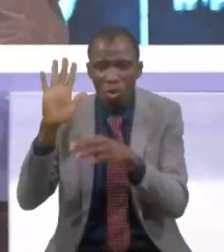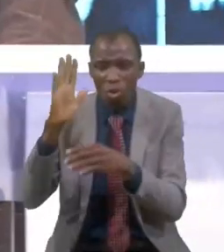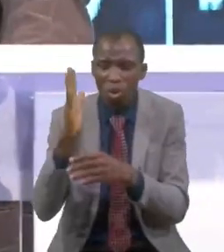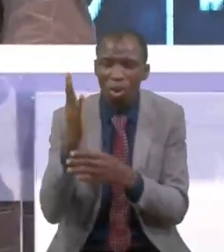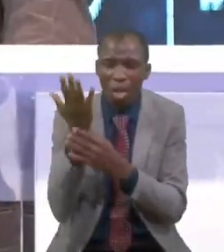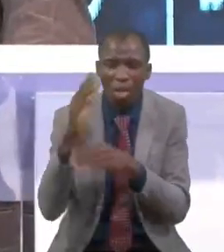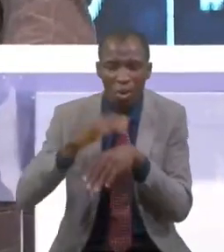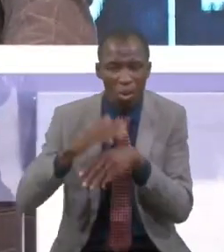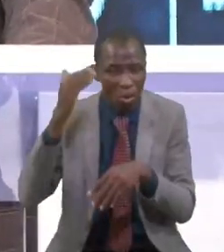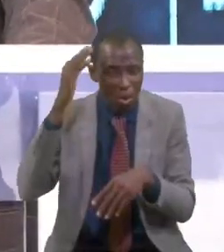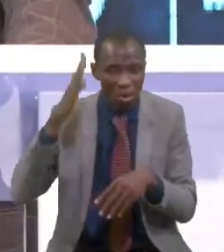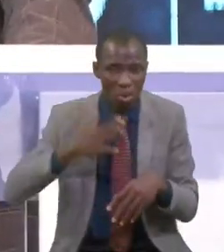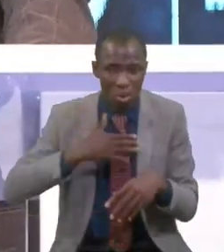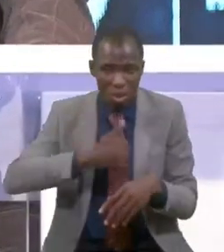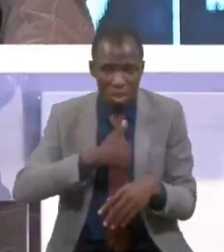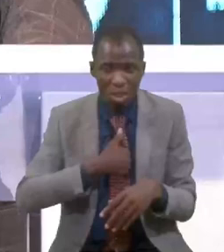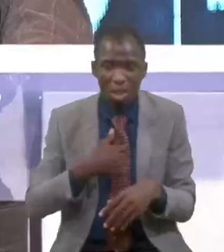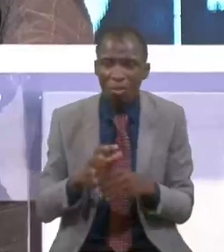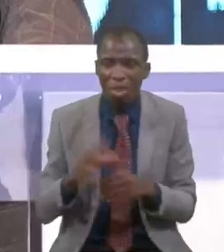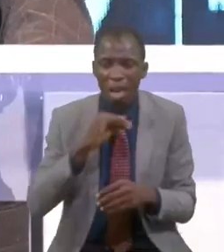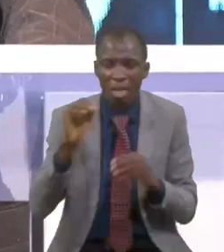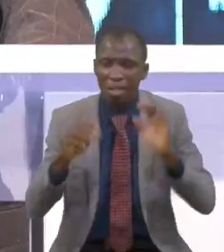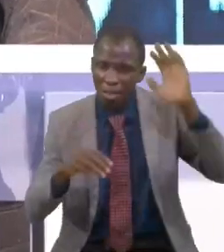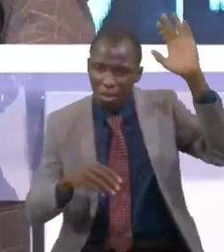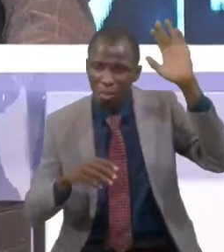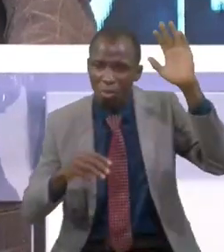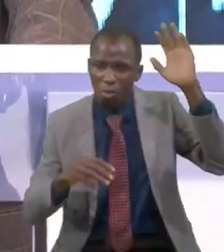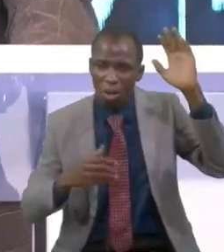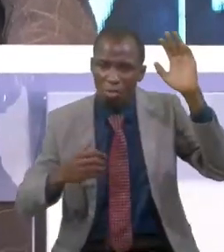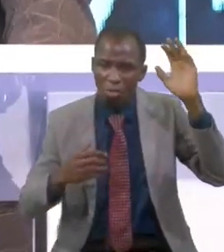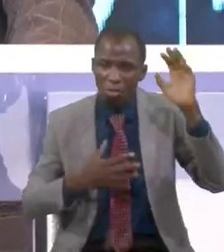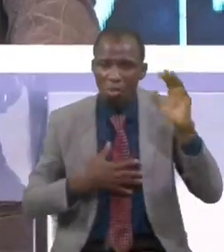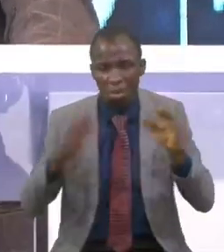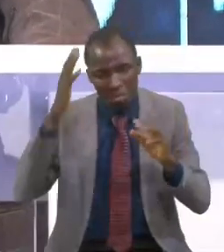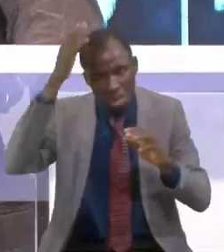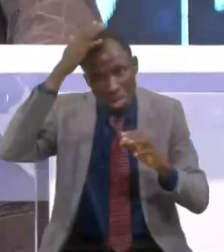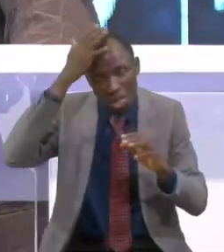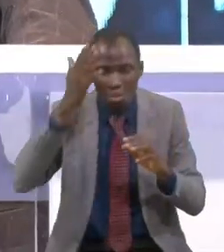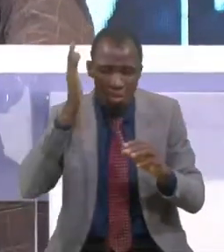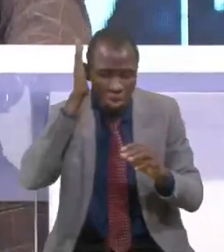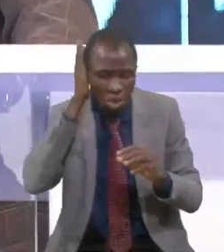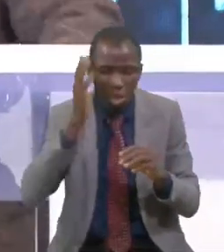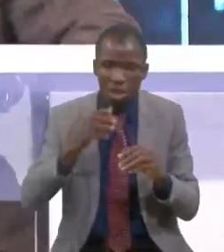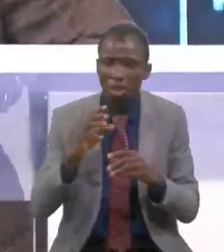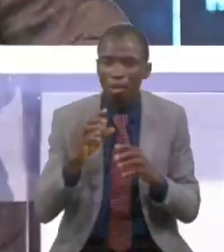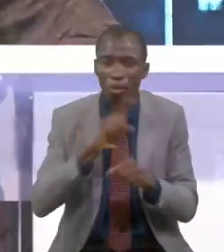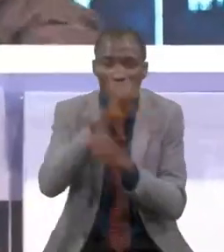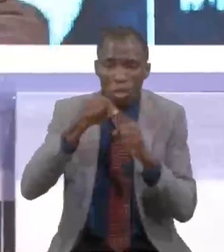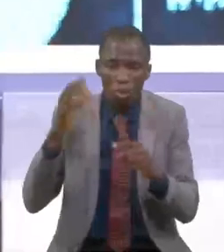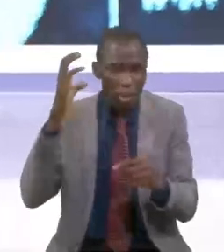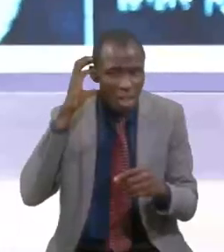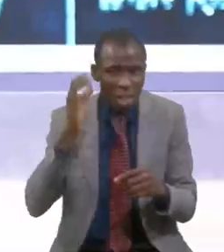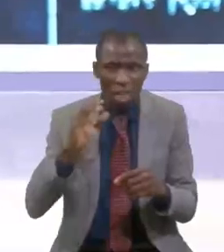main et et levez l'autre main lorsque vous aurez entendu le dernier amen